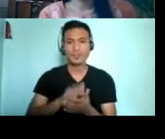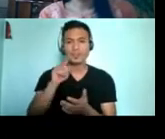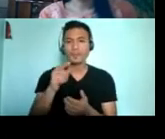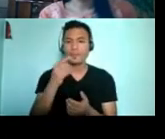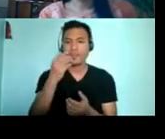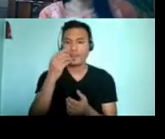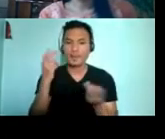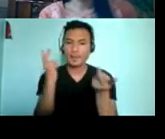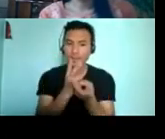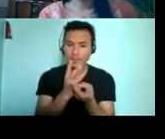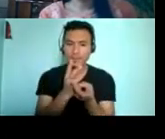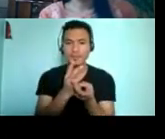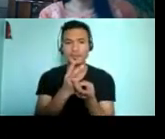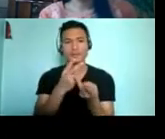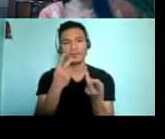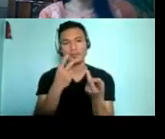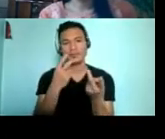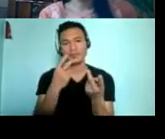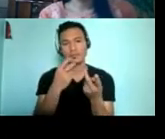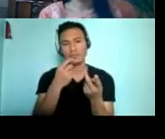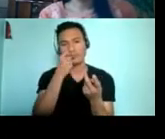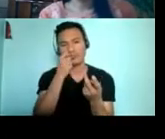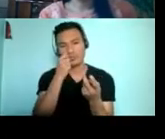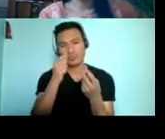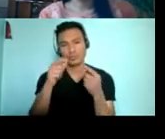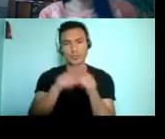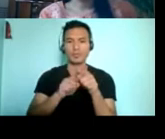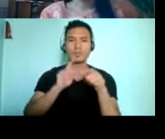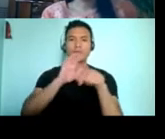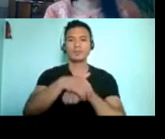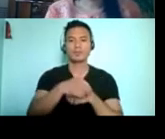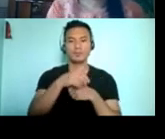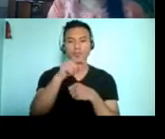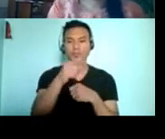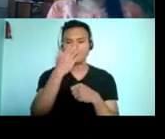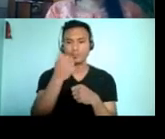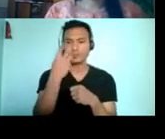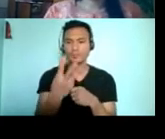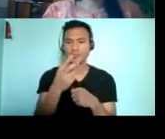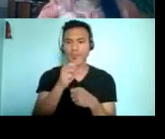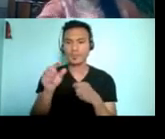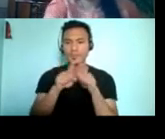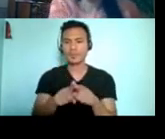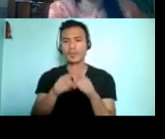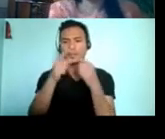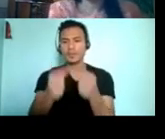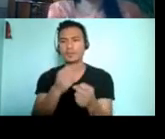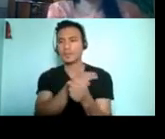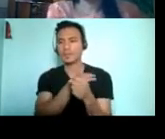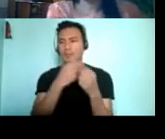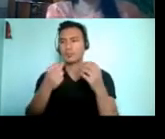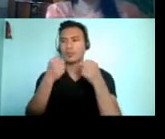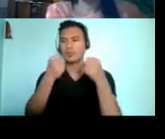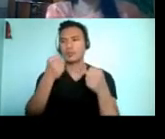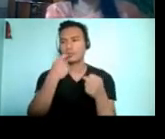गरेर प्रिभिलेज पनि पुरुषै रहिरहेको हुनाले अब त्यो तिनवटा कुरा लिएर बसेको मान्छे त एकदमै बलियो